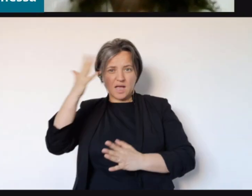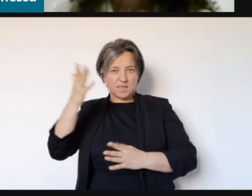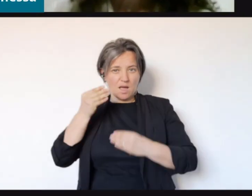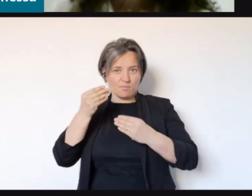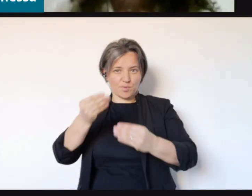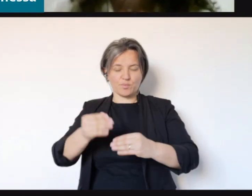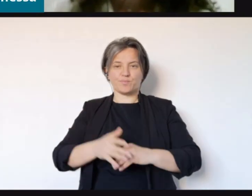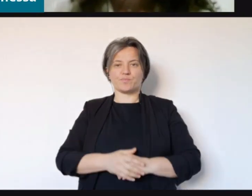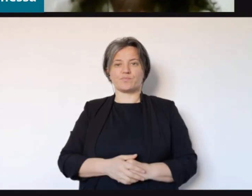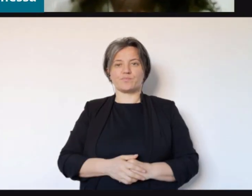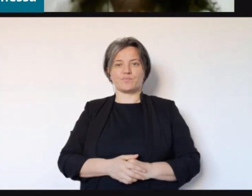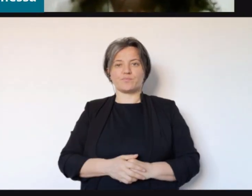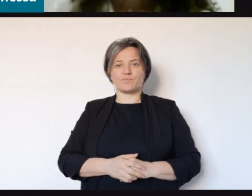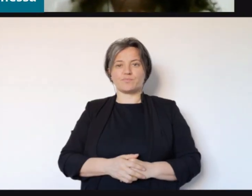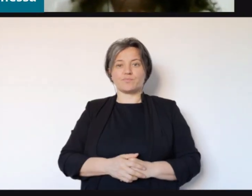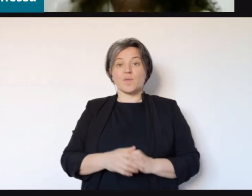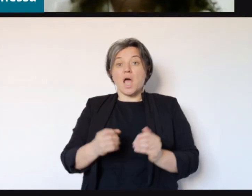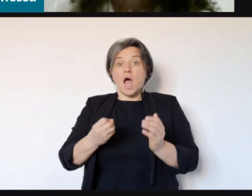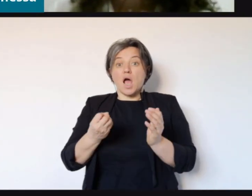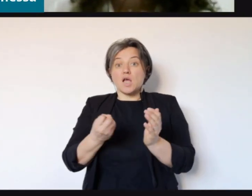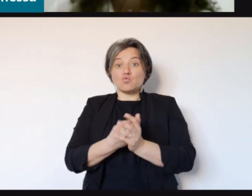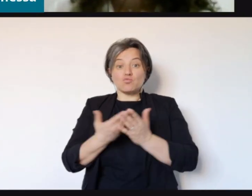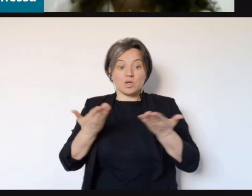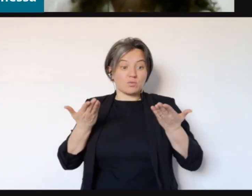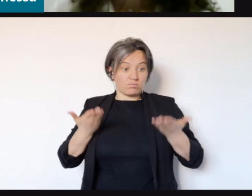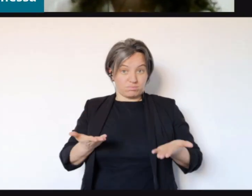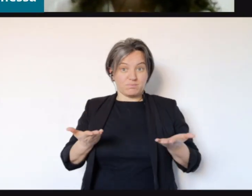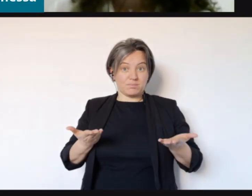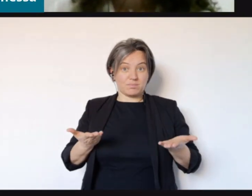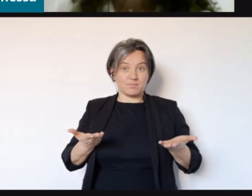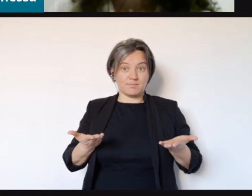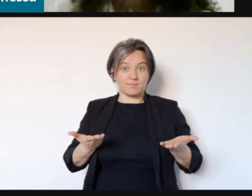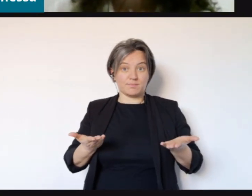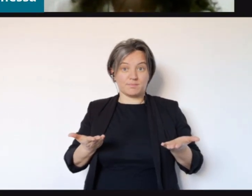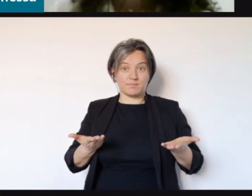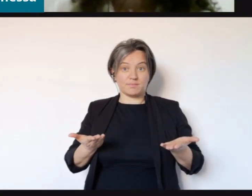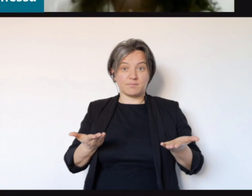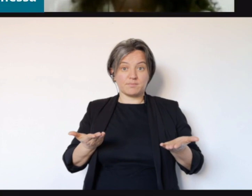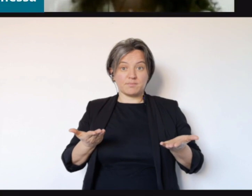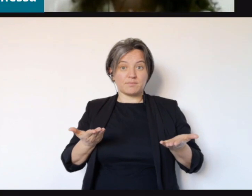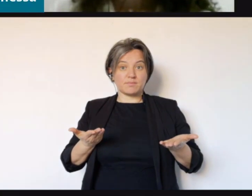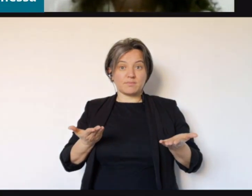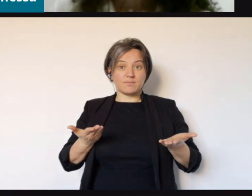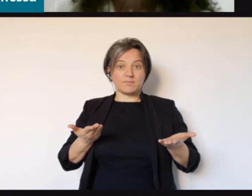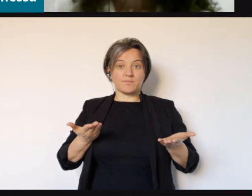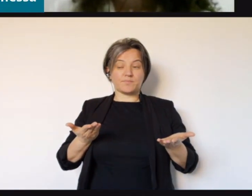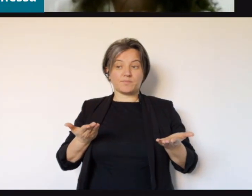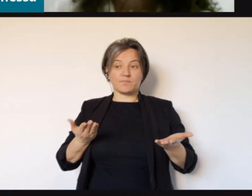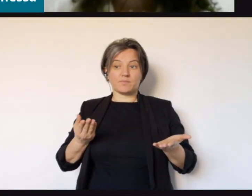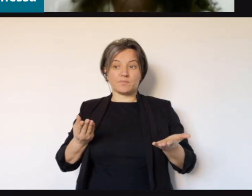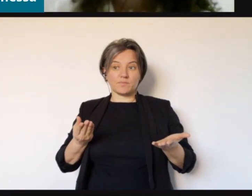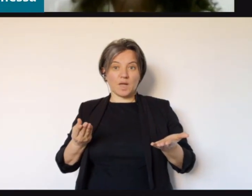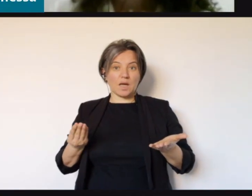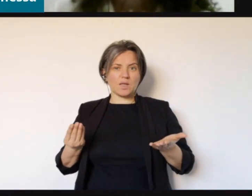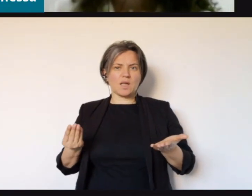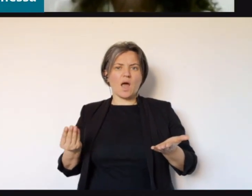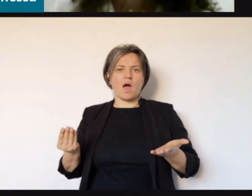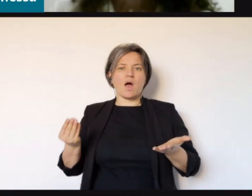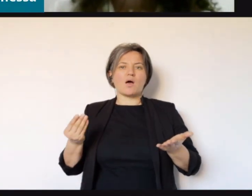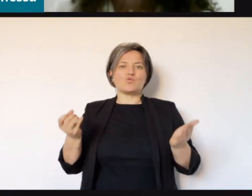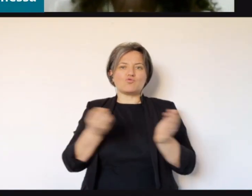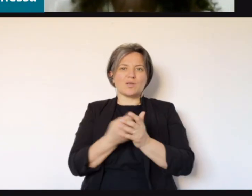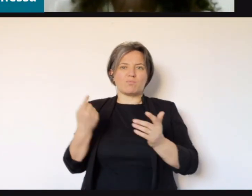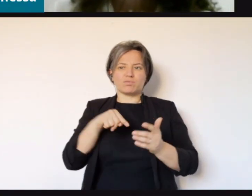e vi faccio un esempio. Dato che è successo come questo e quindi è stato introdotto